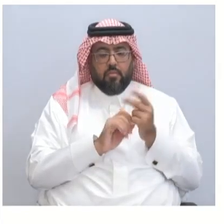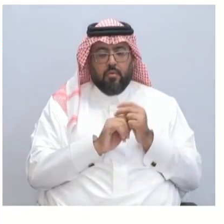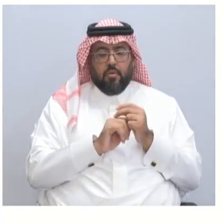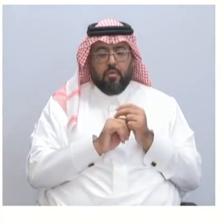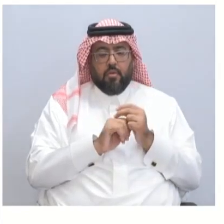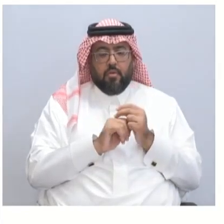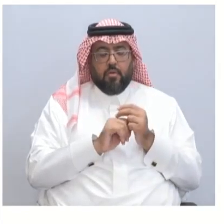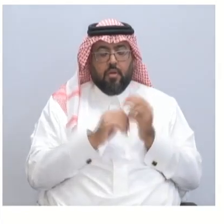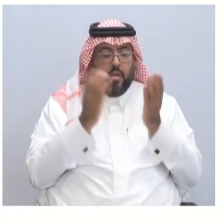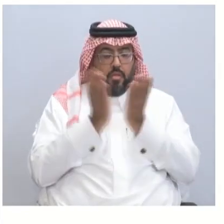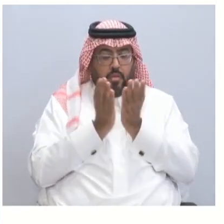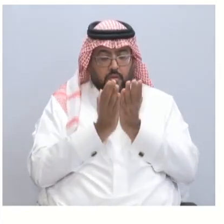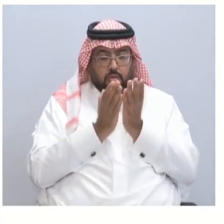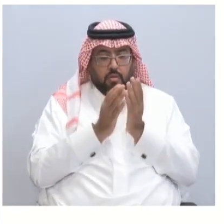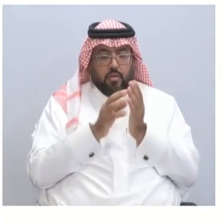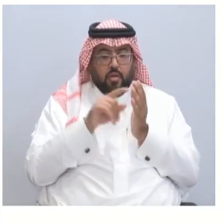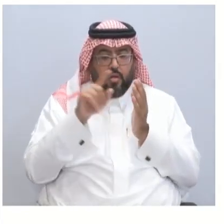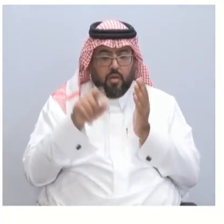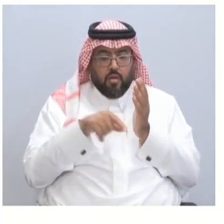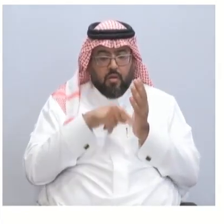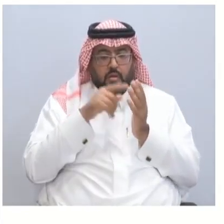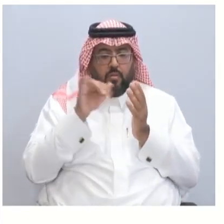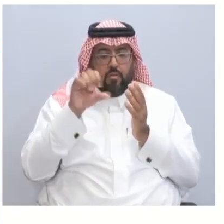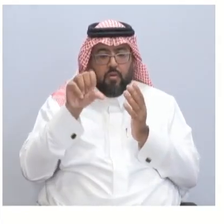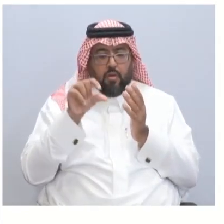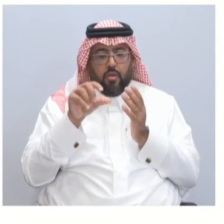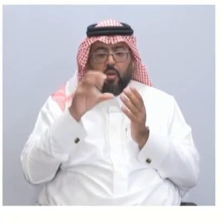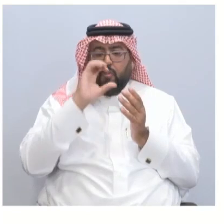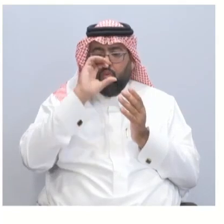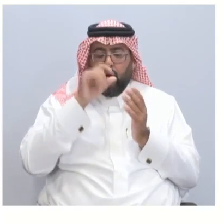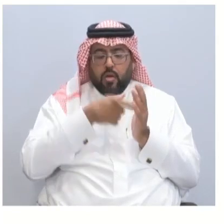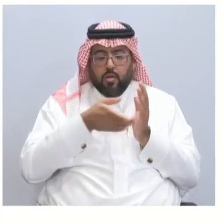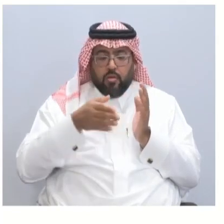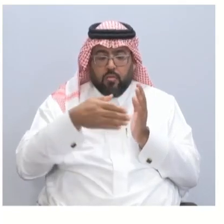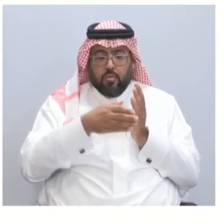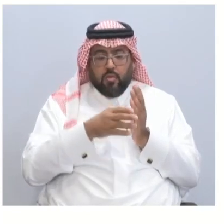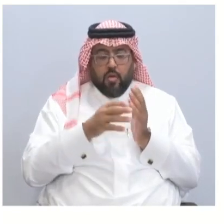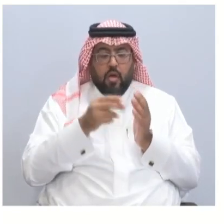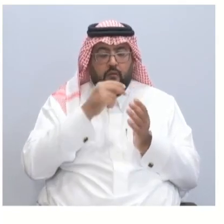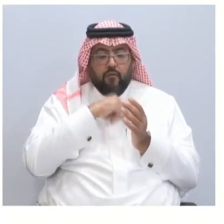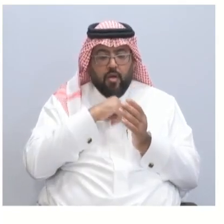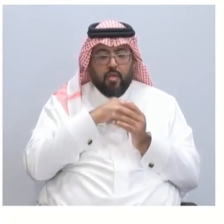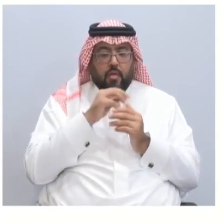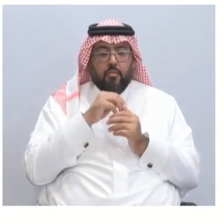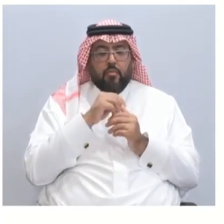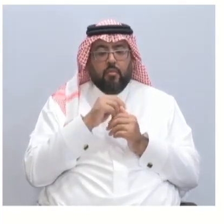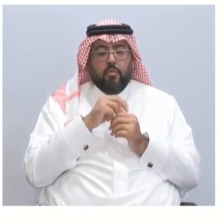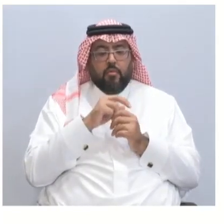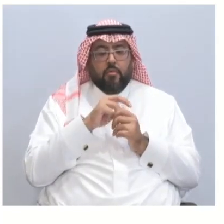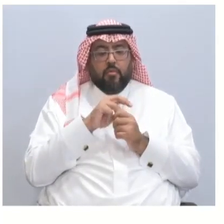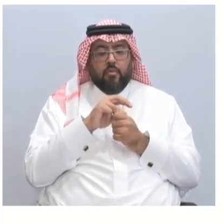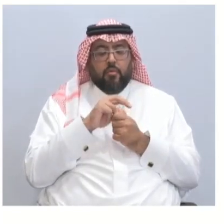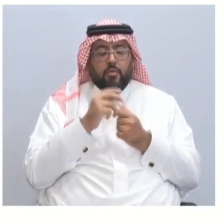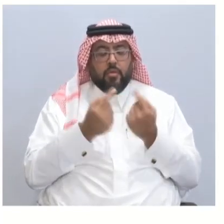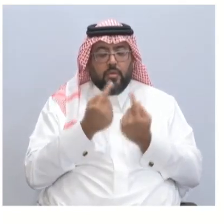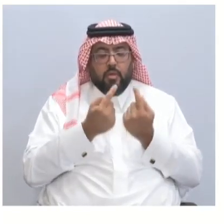اجراء الدراسات حول الموارد المائيه من اجل الاستفاده منها في